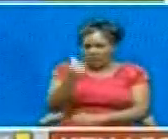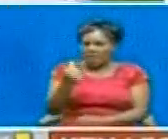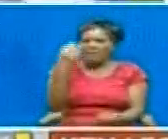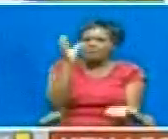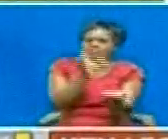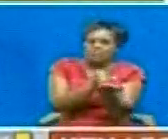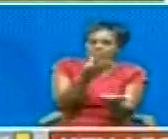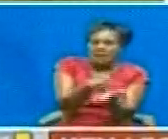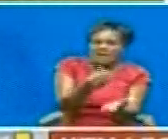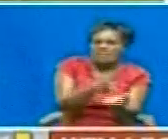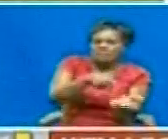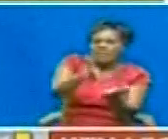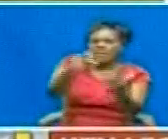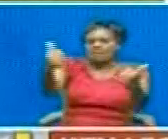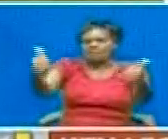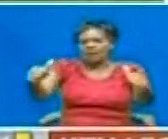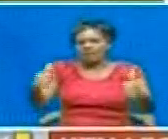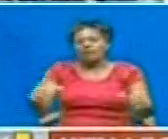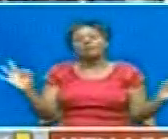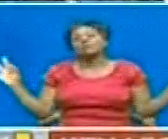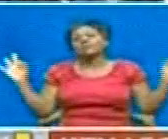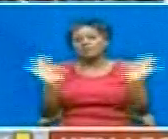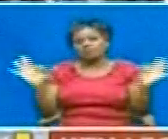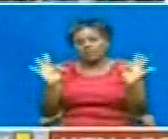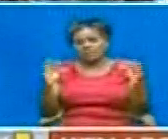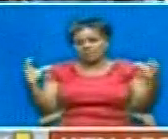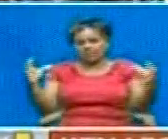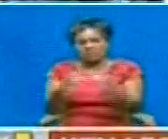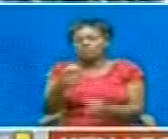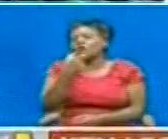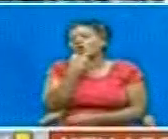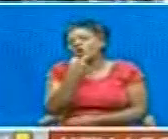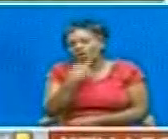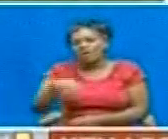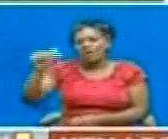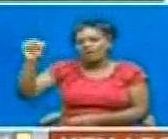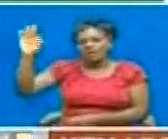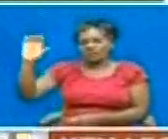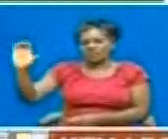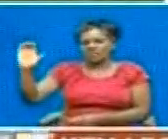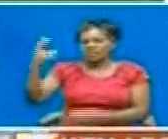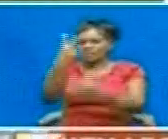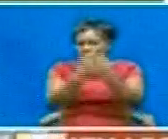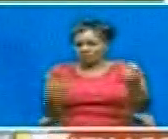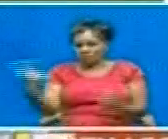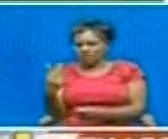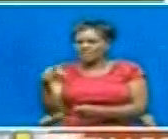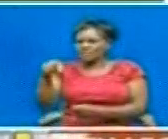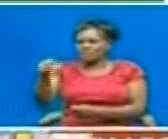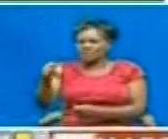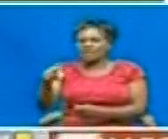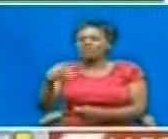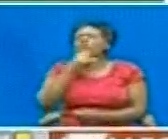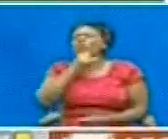kifedha hayakuwa yameshughulikiwa. Ni ajabu sana ukiona timu kama za Gor Mahia na AFC Leopards wakati wa sasa. Hizi ni timu ambazo